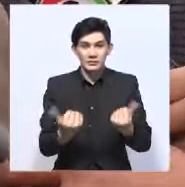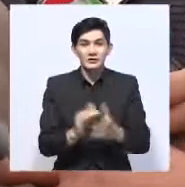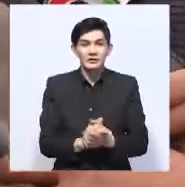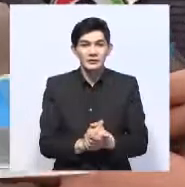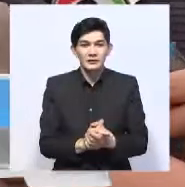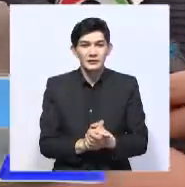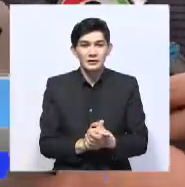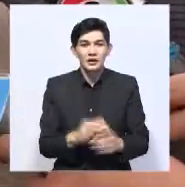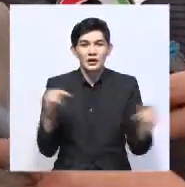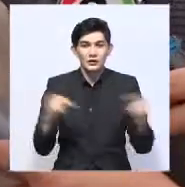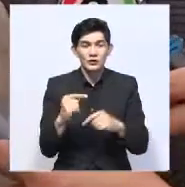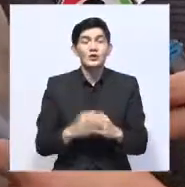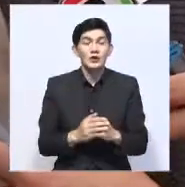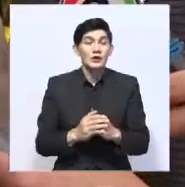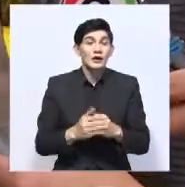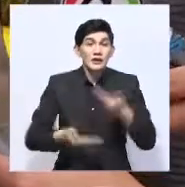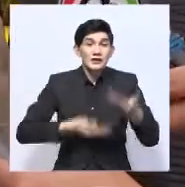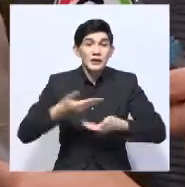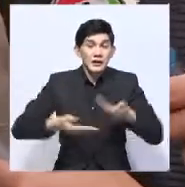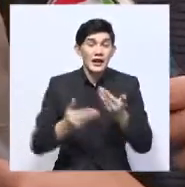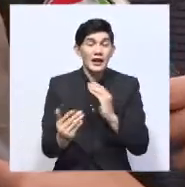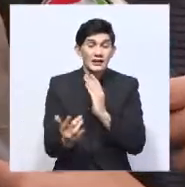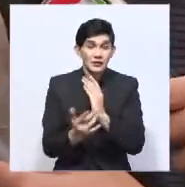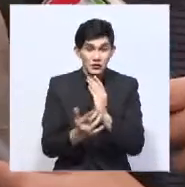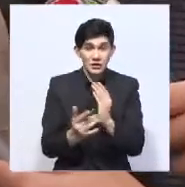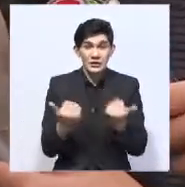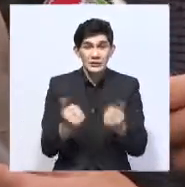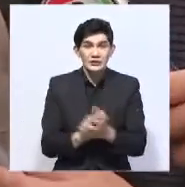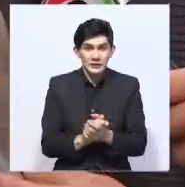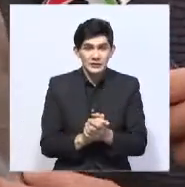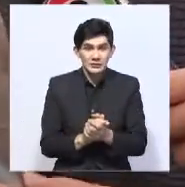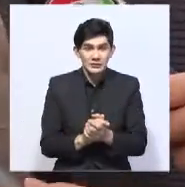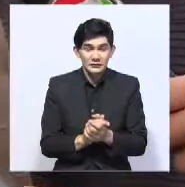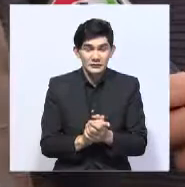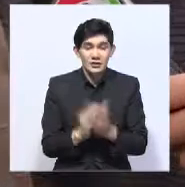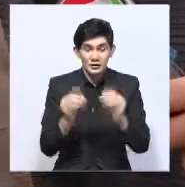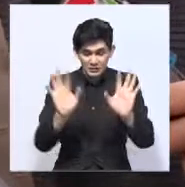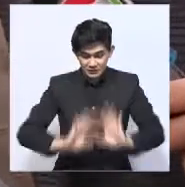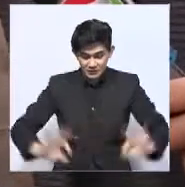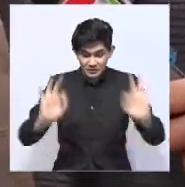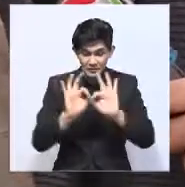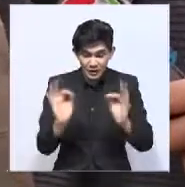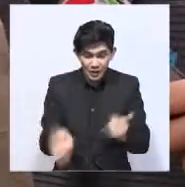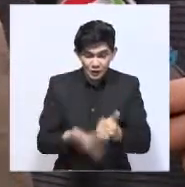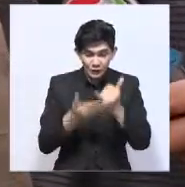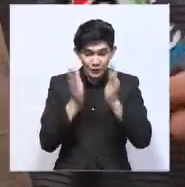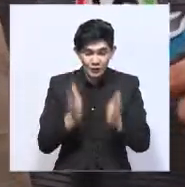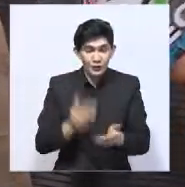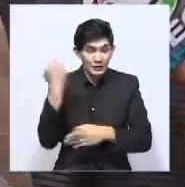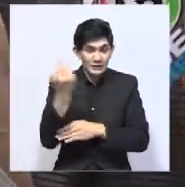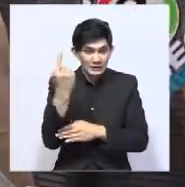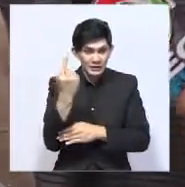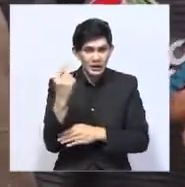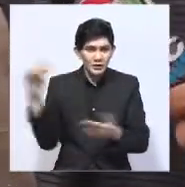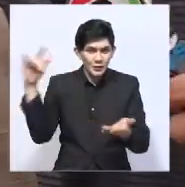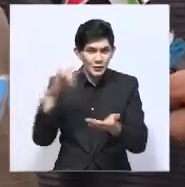ได้บวกกับกระแสของอีคอมเมิร์ซที่มีกระแสการซื้อทุเรียนผ่านอีคอมเมิร์ซก็จะเป็นตัวกระตุ้นนะครับให้ผู้ท่องเที่ยวนั้นเข้าม